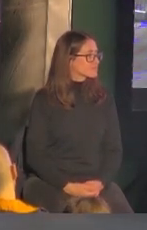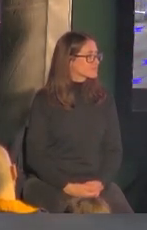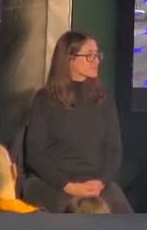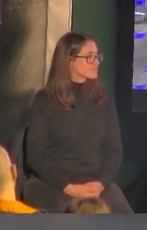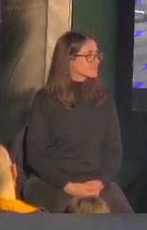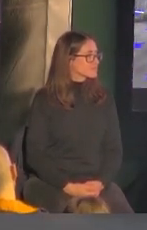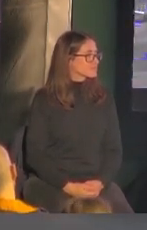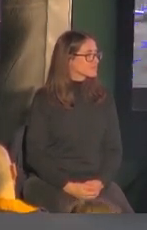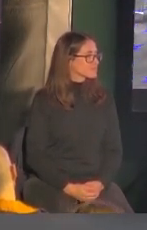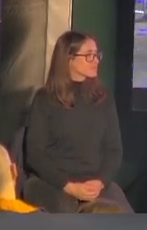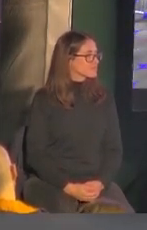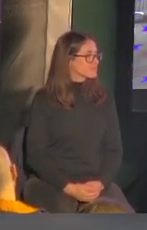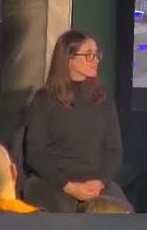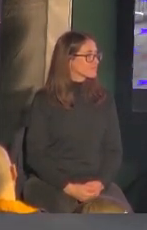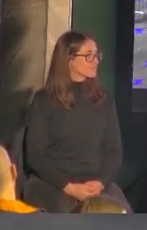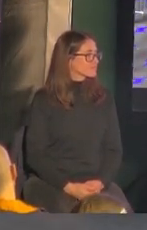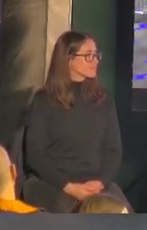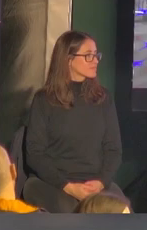Això...